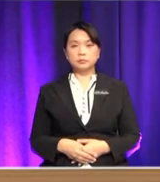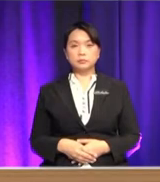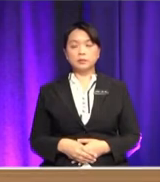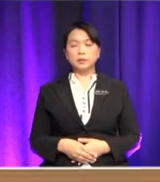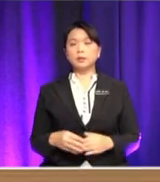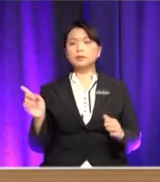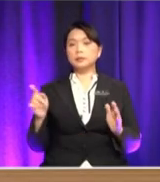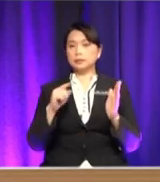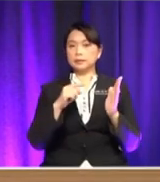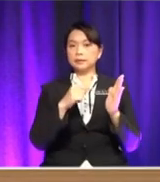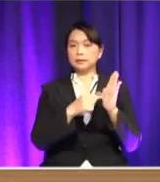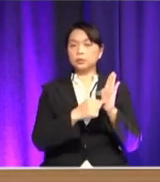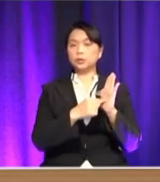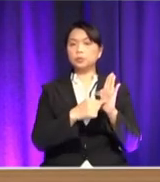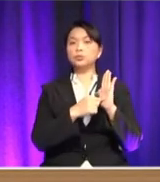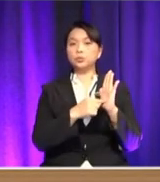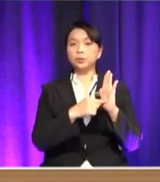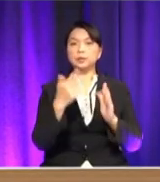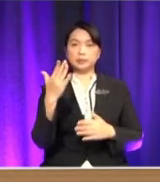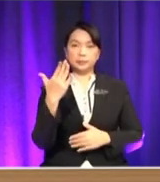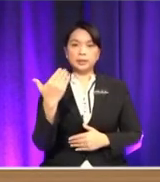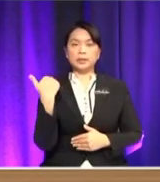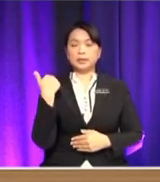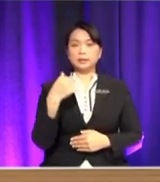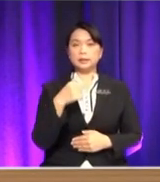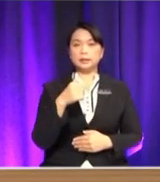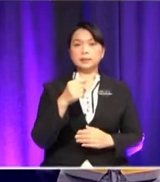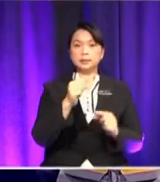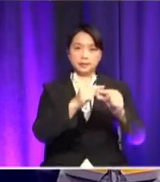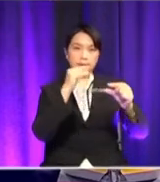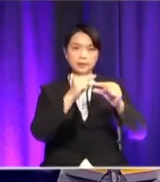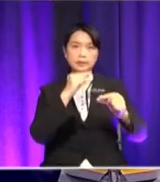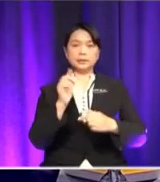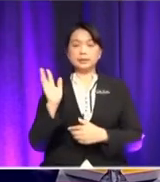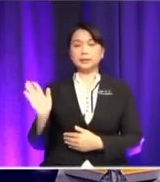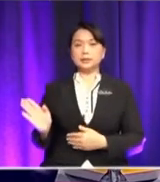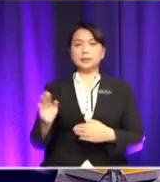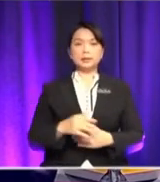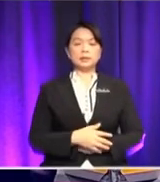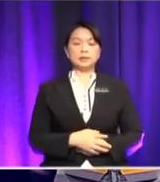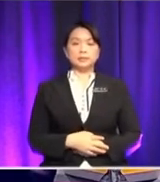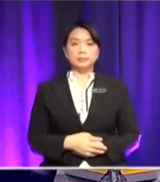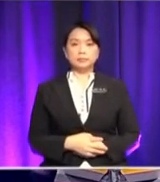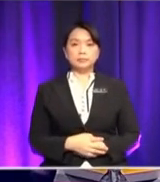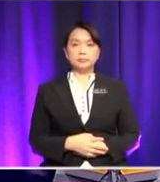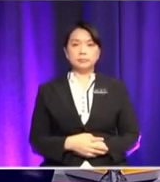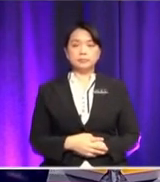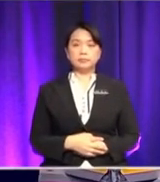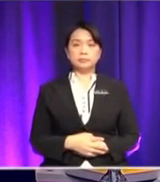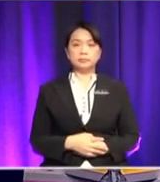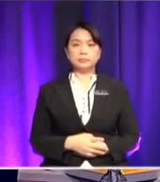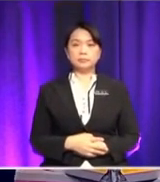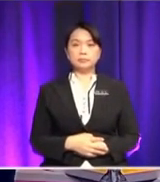kenal 3 desain bisa radikalisasi laut aja nih kita anggap itu ialah pintu berasa ke Mbak Ayu